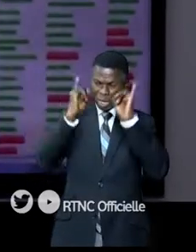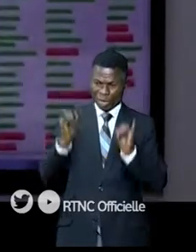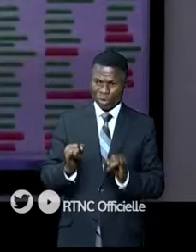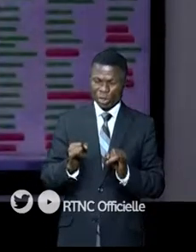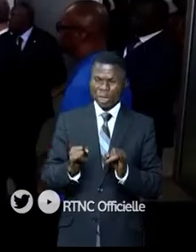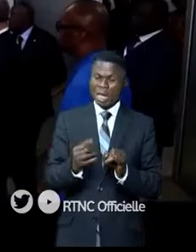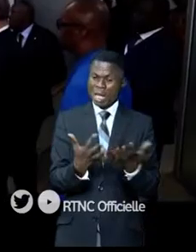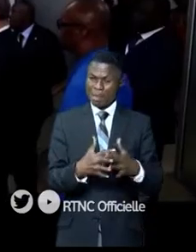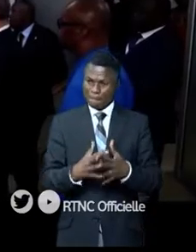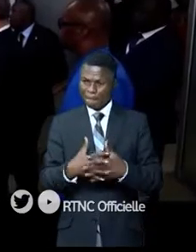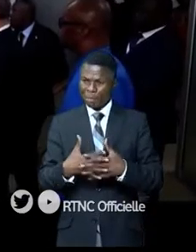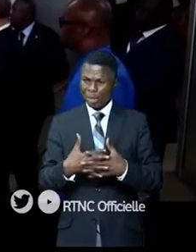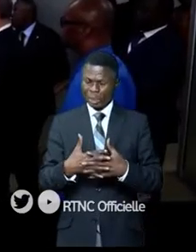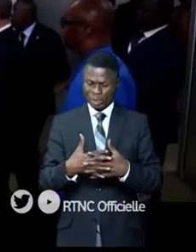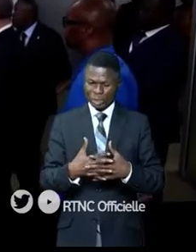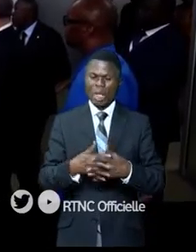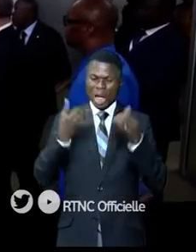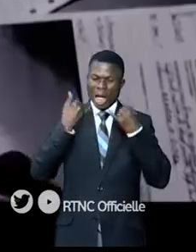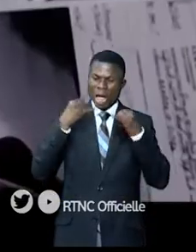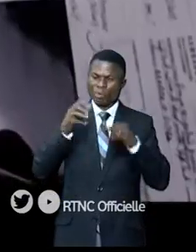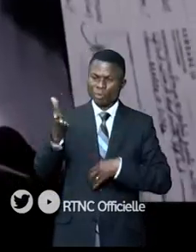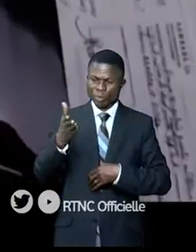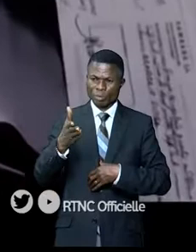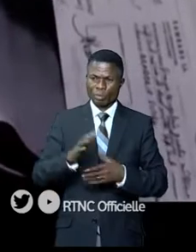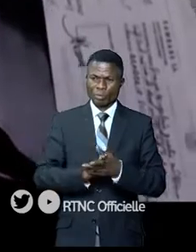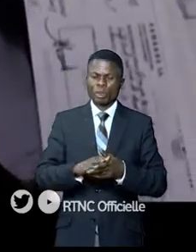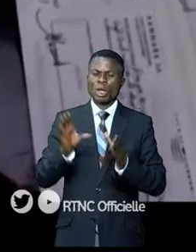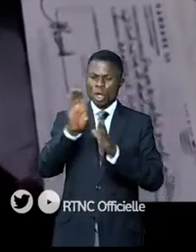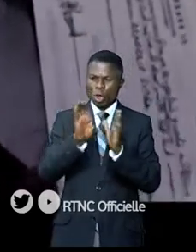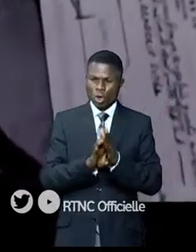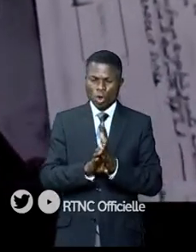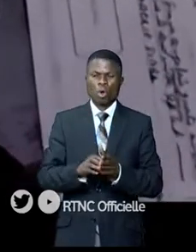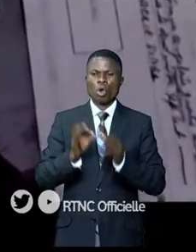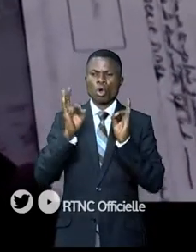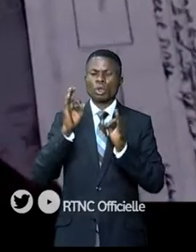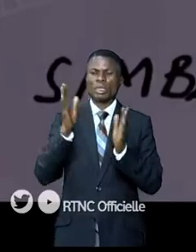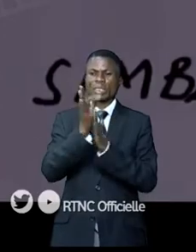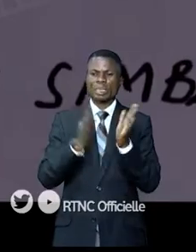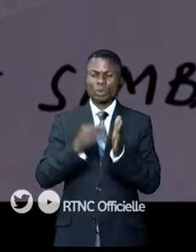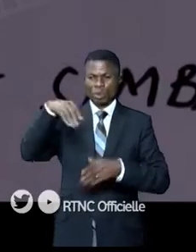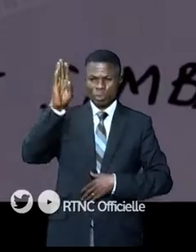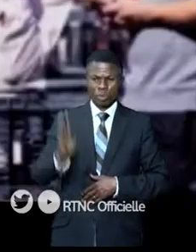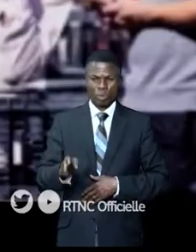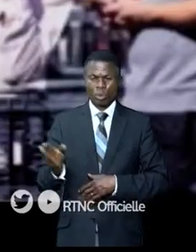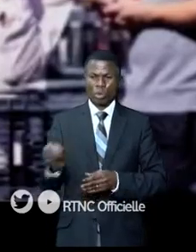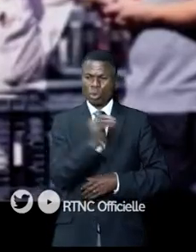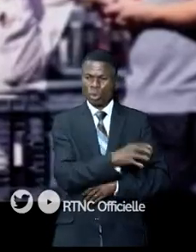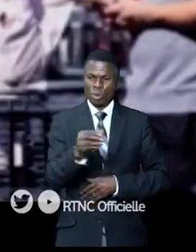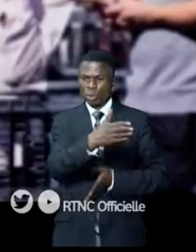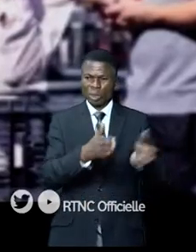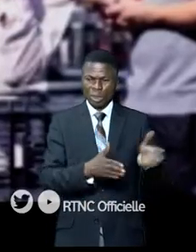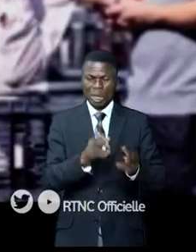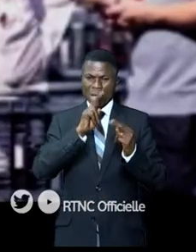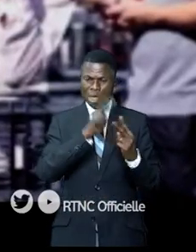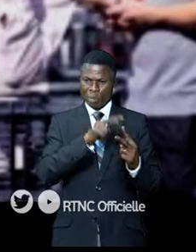au logiciel des télédéclarations. Le nouveau taux de cotisation de 18% est déjà d'application. La gestion de la